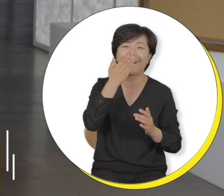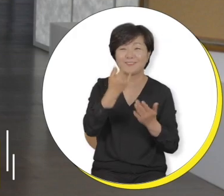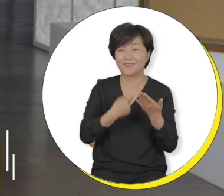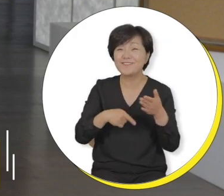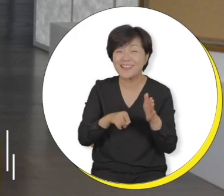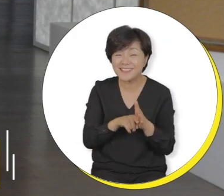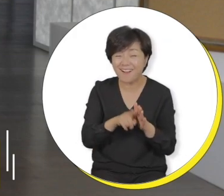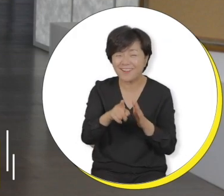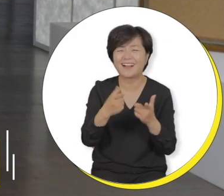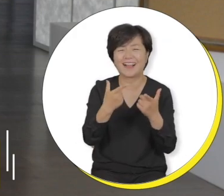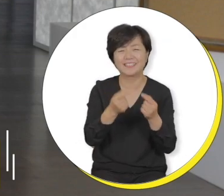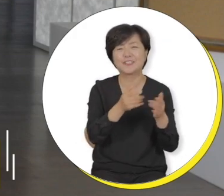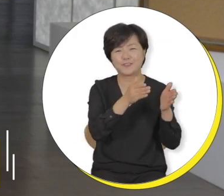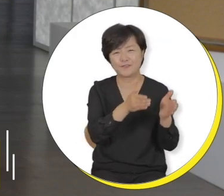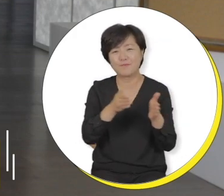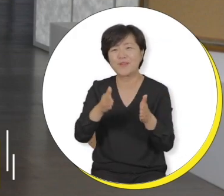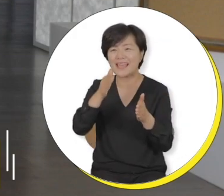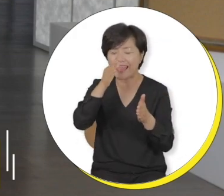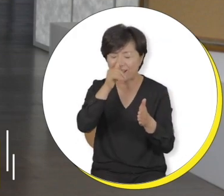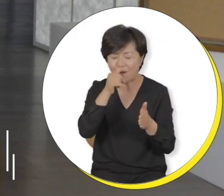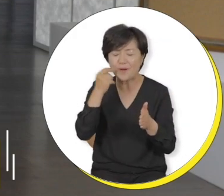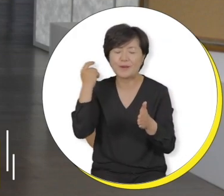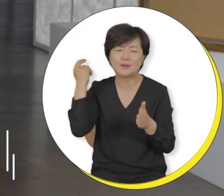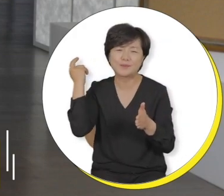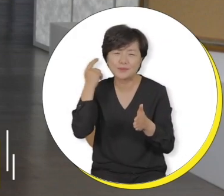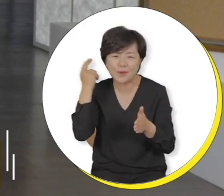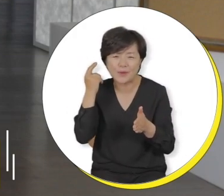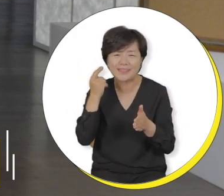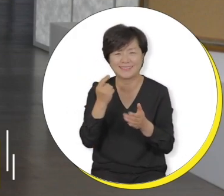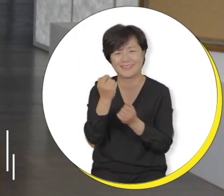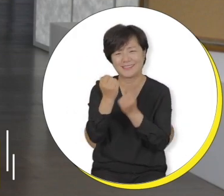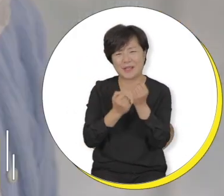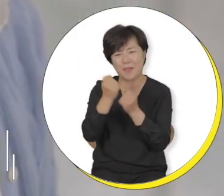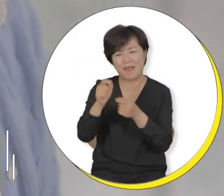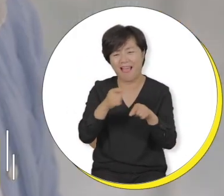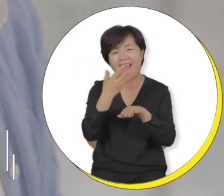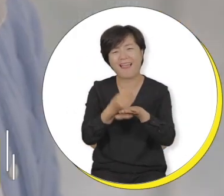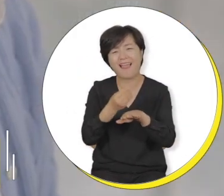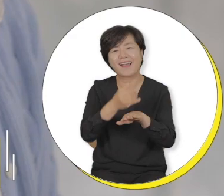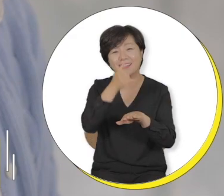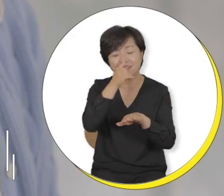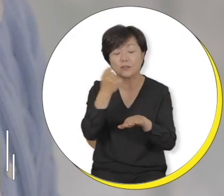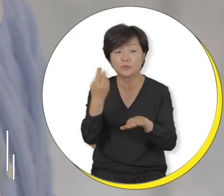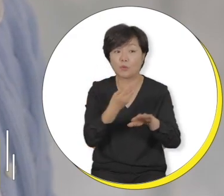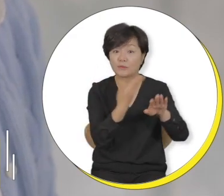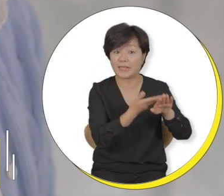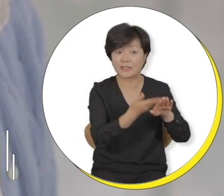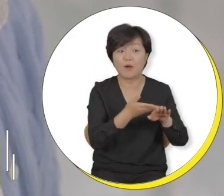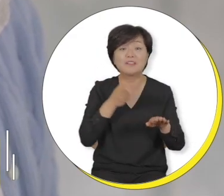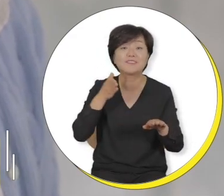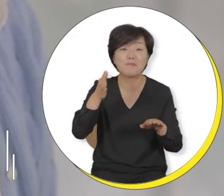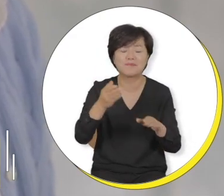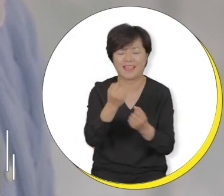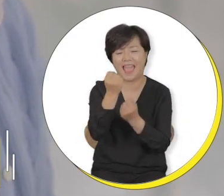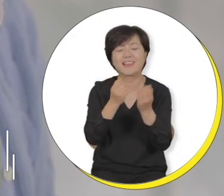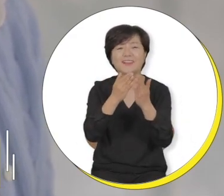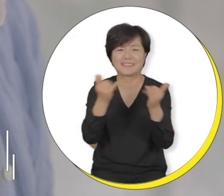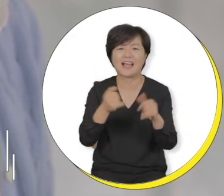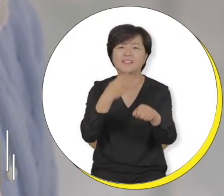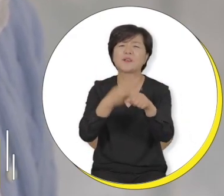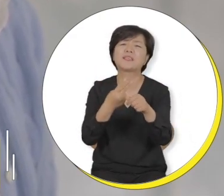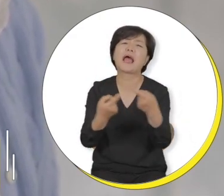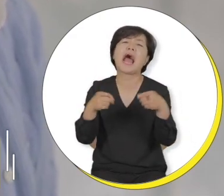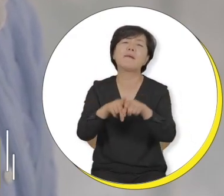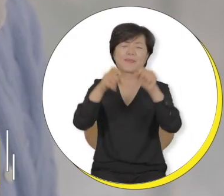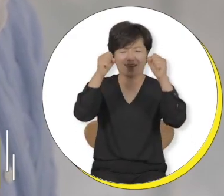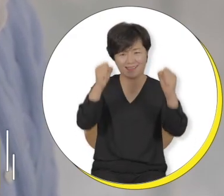있도록 그렇게 좀 의도를 해서 오디오 가이드를 만들었습니다. 그리고 또 하나는 전문 전시 해설사 선생님께서 계속